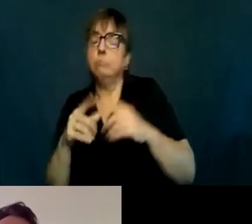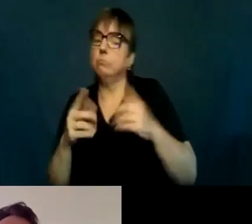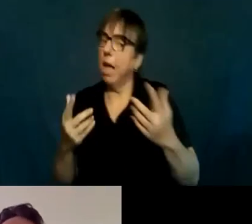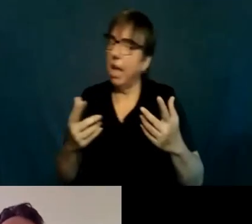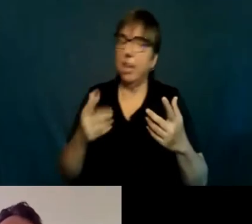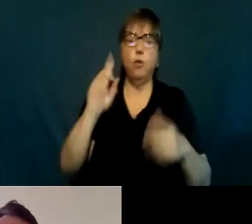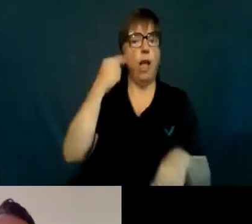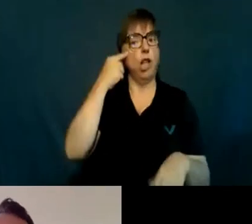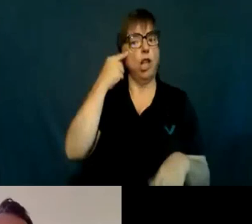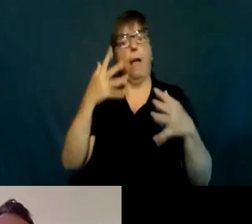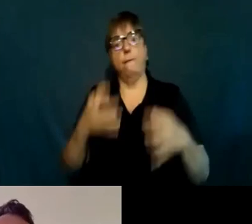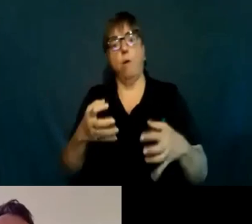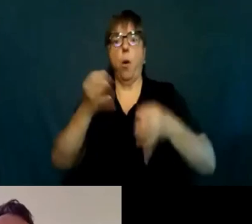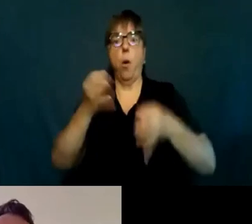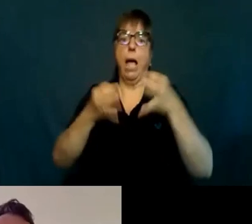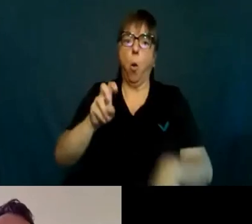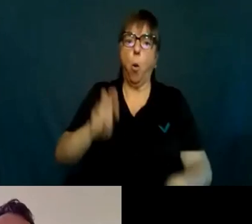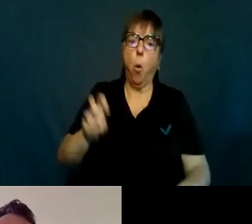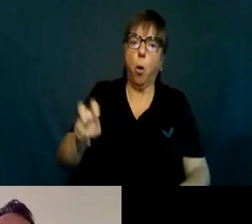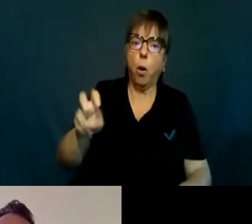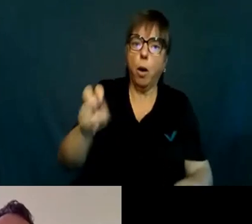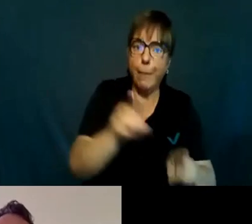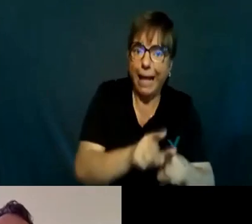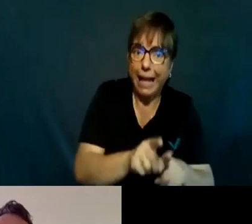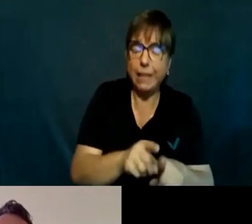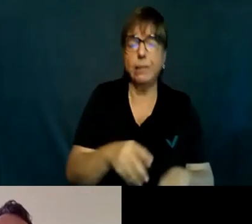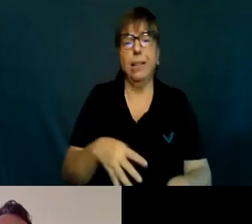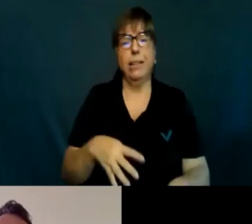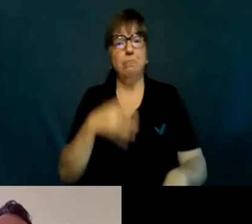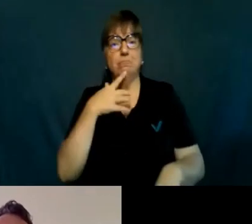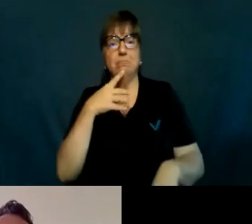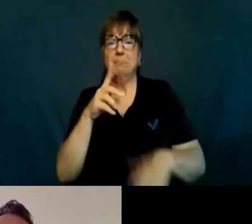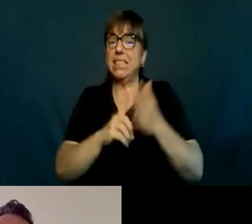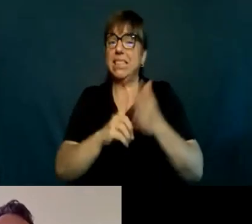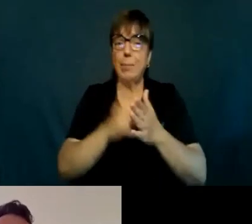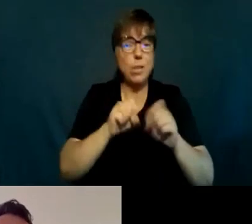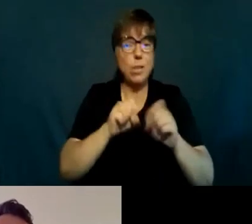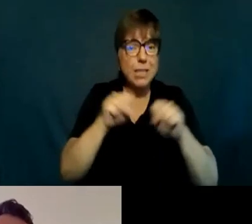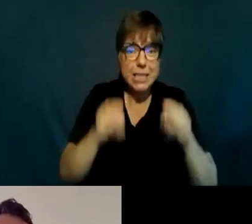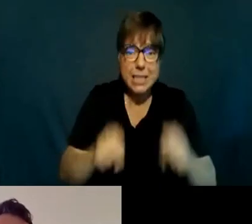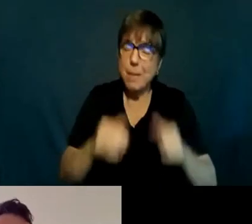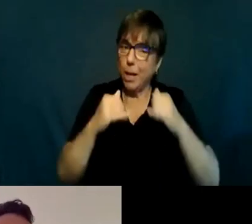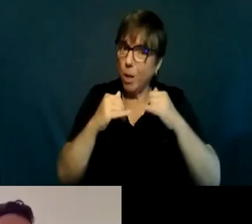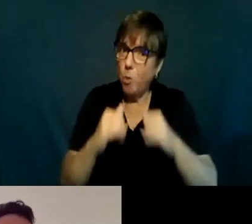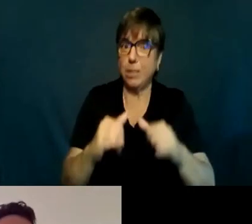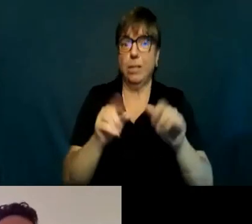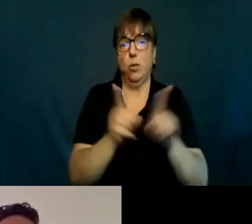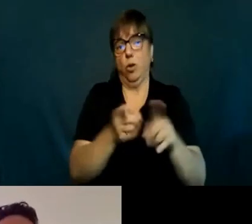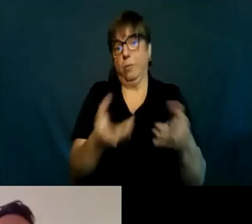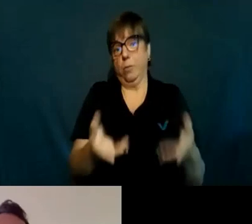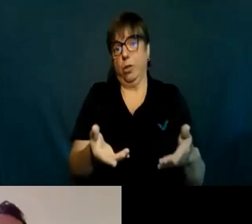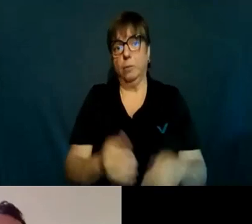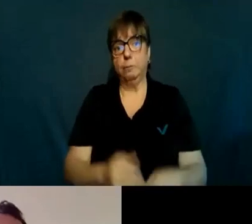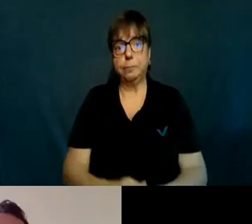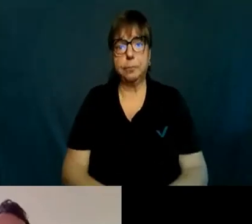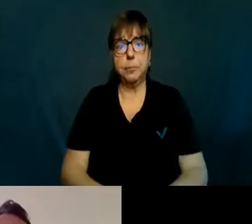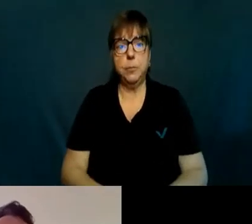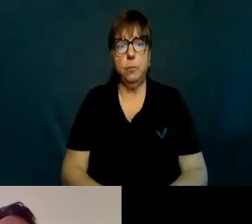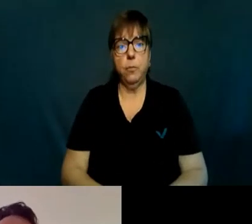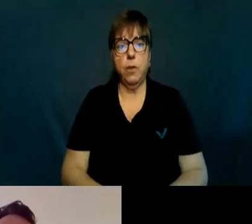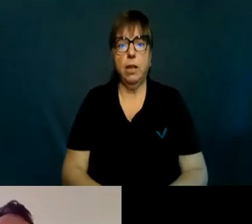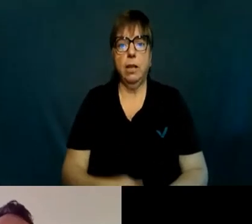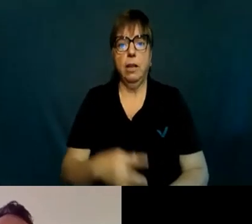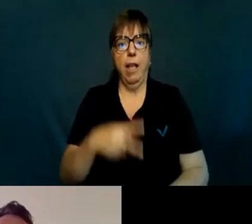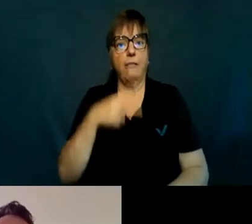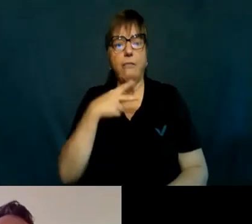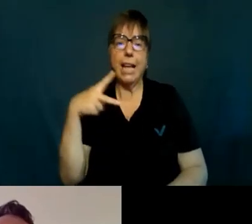on a parlé de discrimination systémique qui continue à s'exprimer de cette manière-là. Il y a une difficulté à prendre en